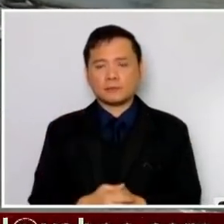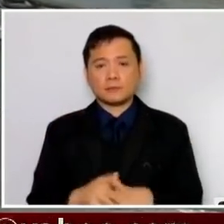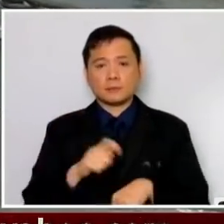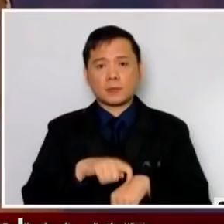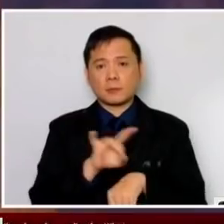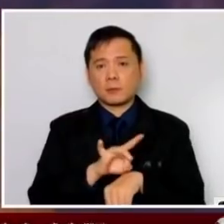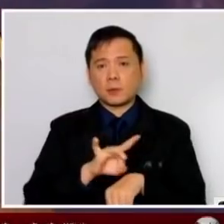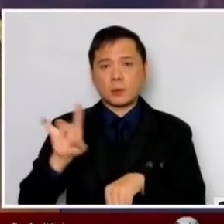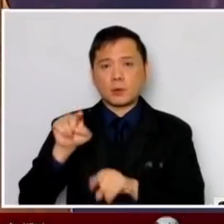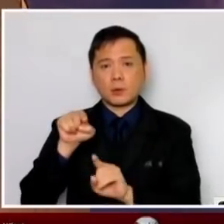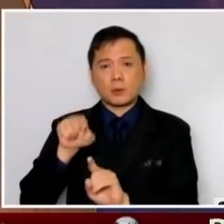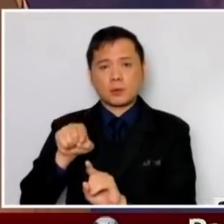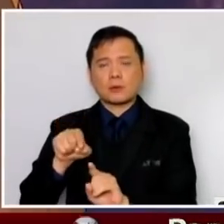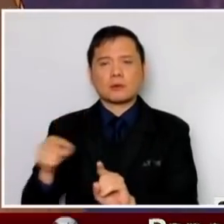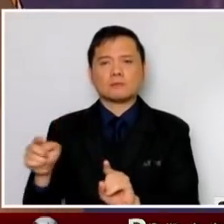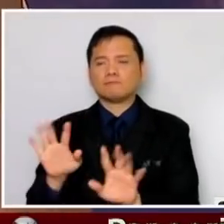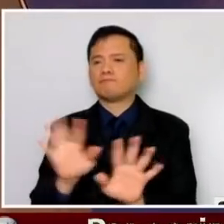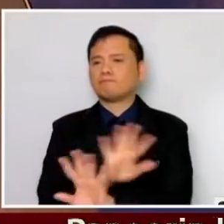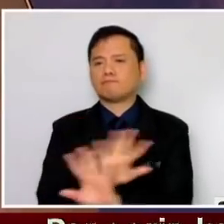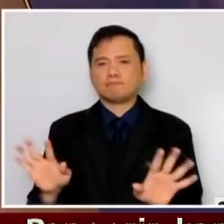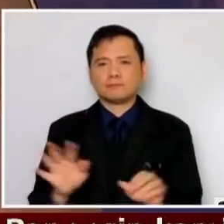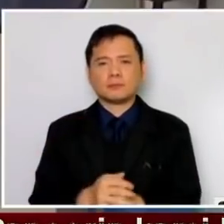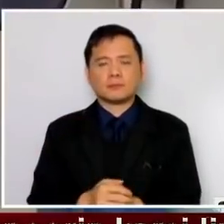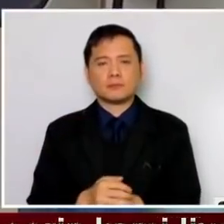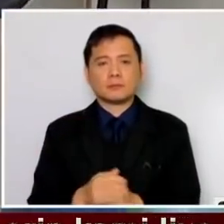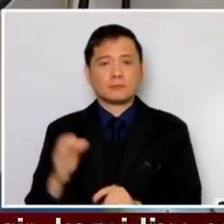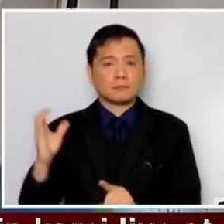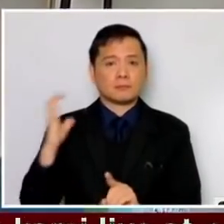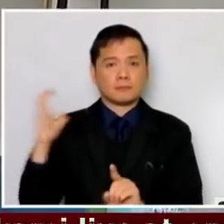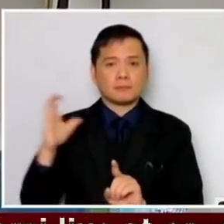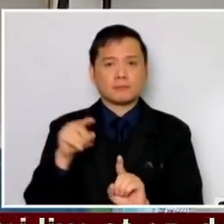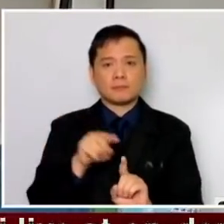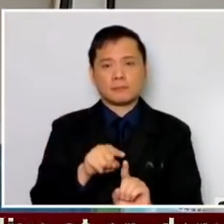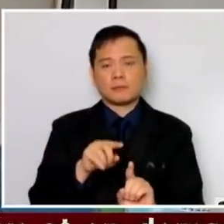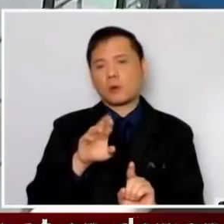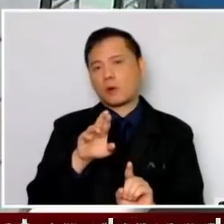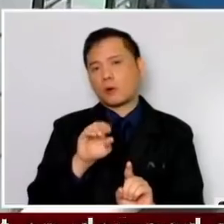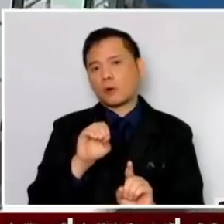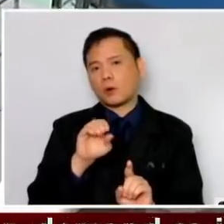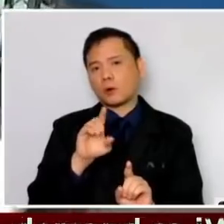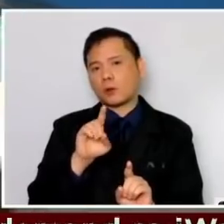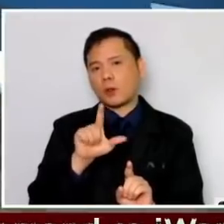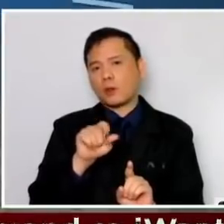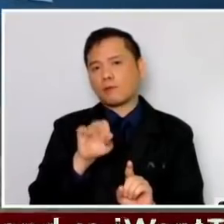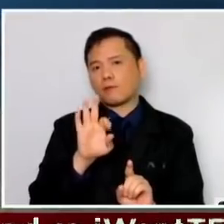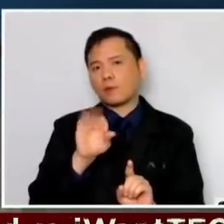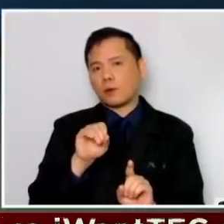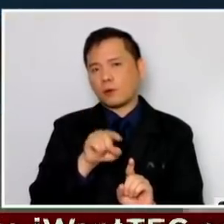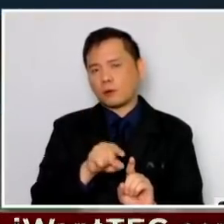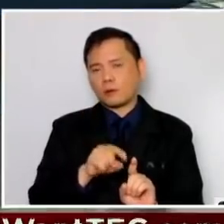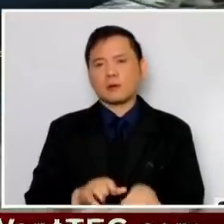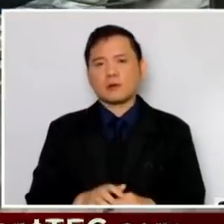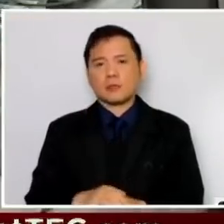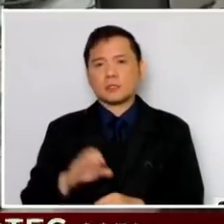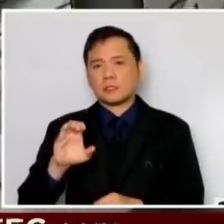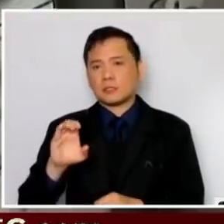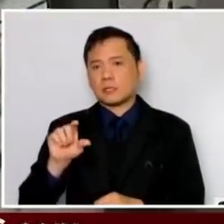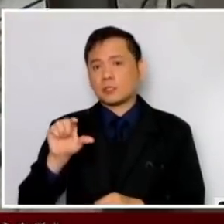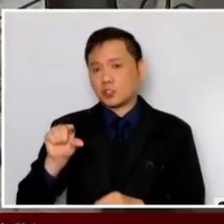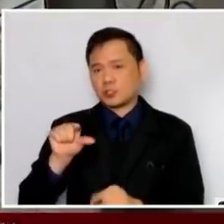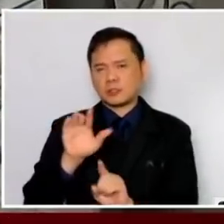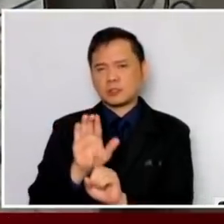ng Huwebes. Sabi ng kapitan ng bangka na si Rodolfo, sinabihan sila ng Coast Guard na bawal munang lumaot dahil may